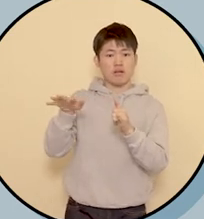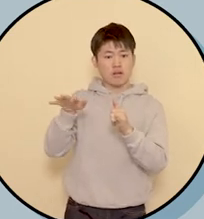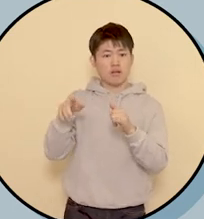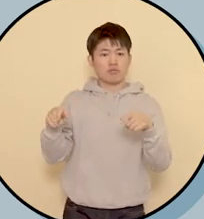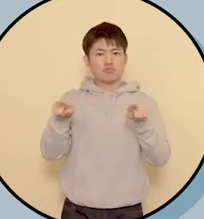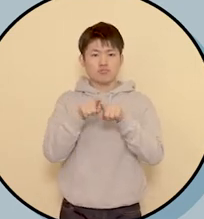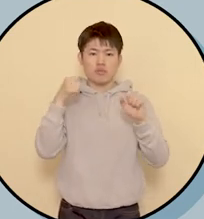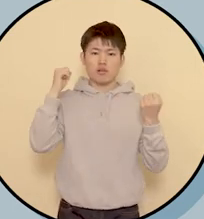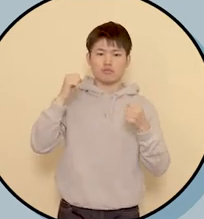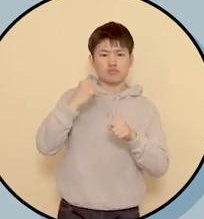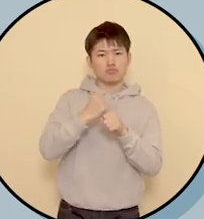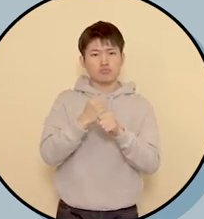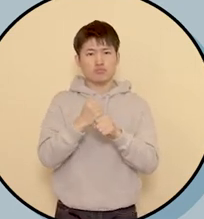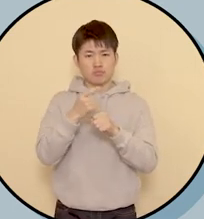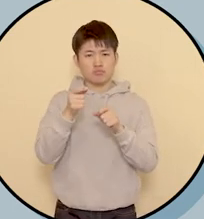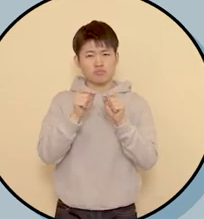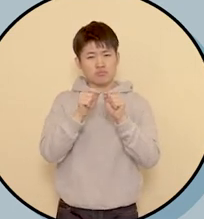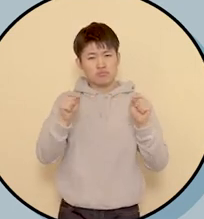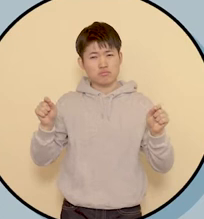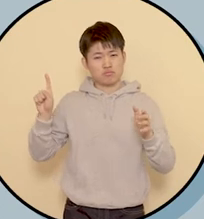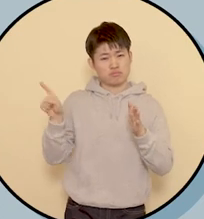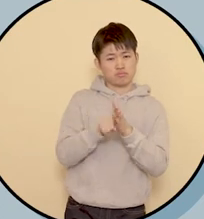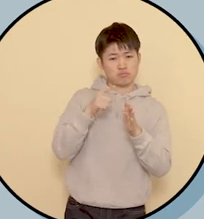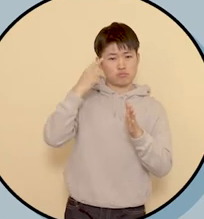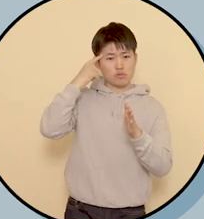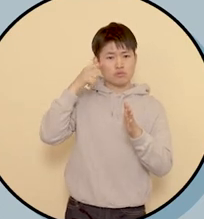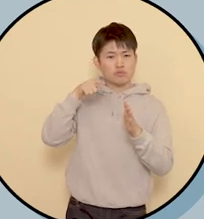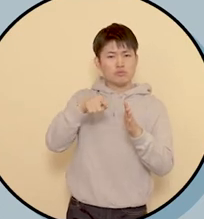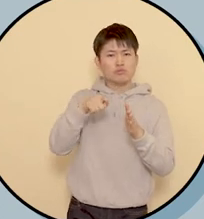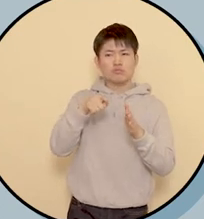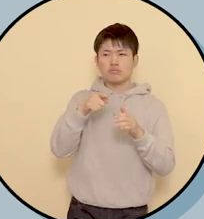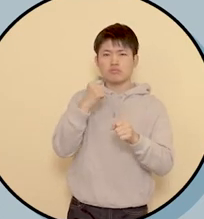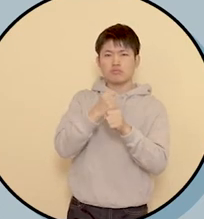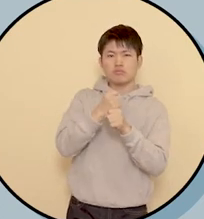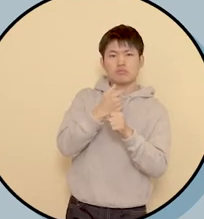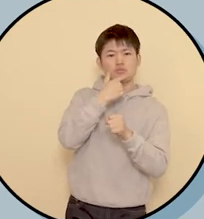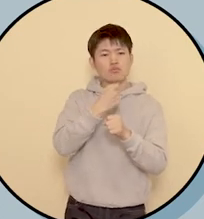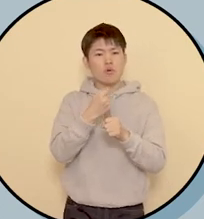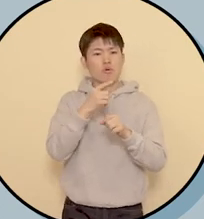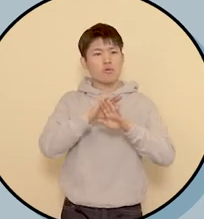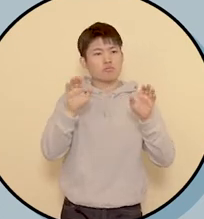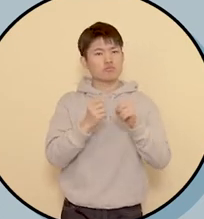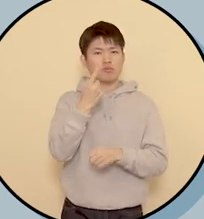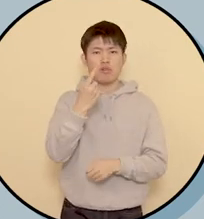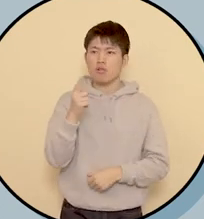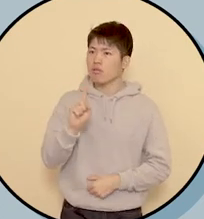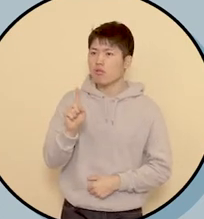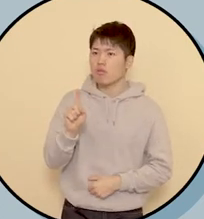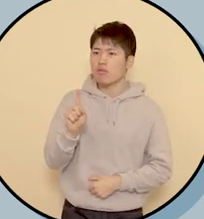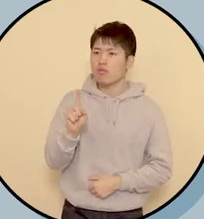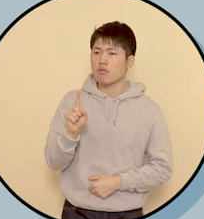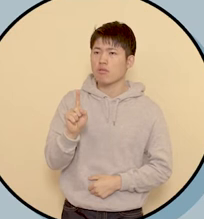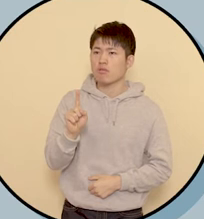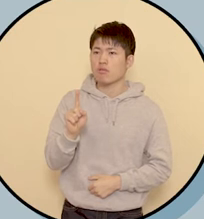と一緒になんか演劇を作るっていうことを長くされてくるっていうのは、なんか どうしてそもそもそういうことを始めようって